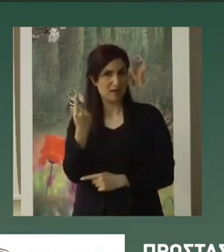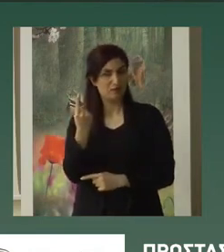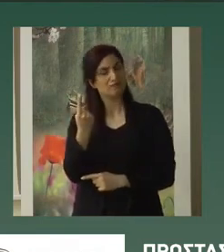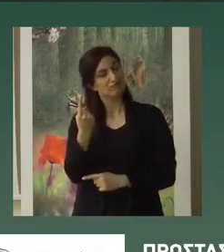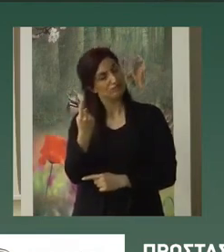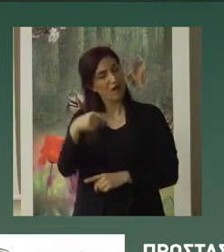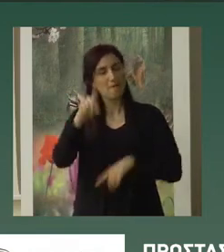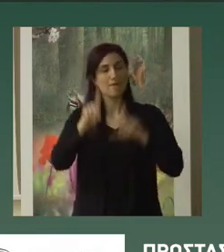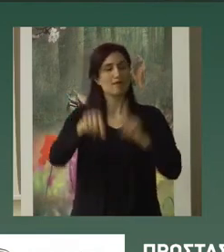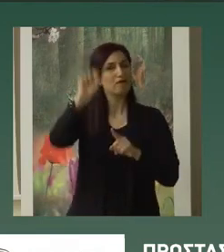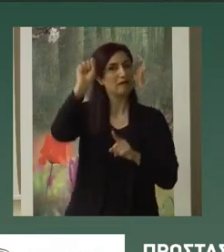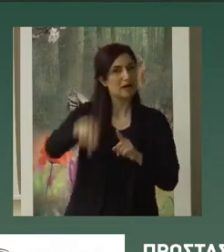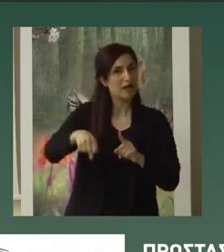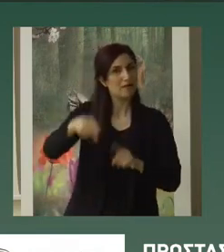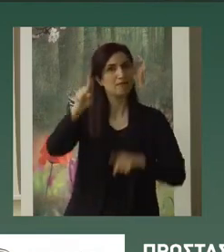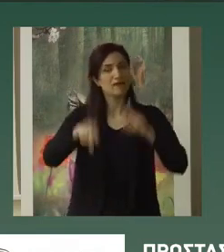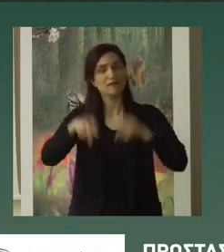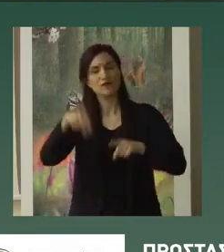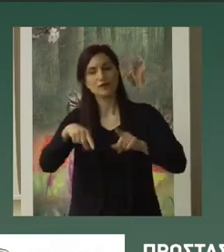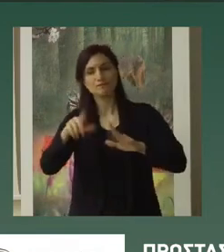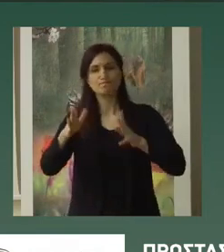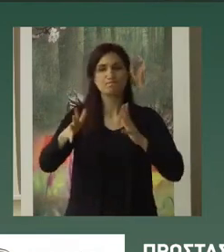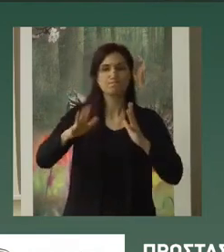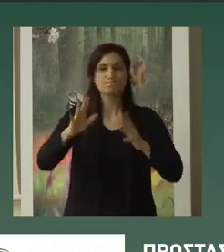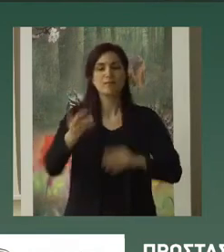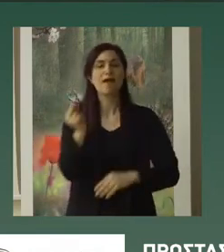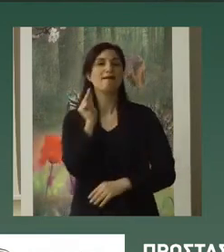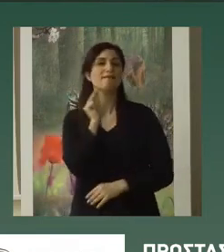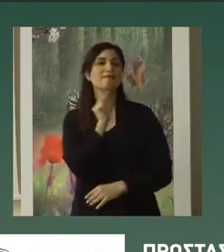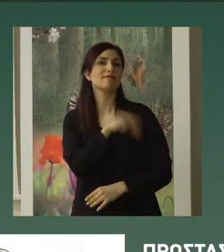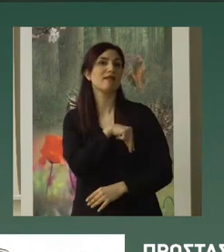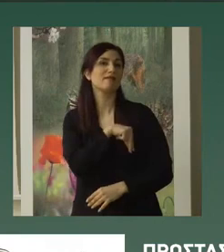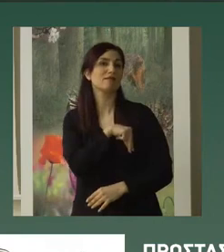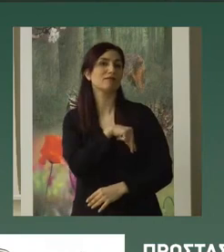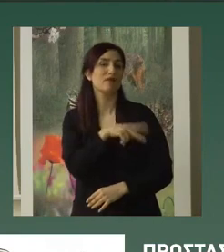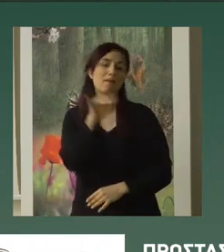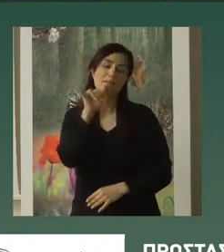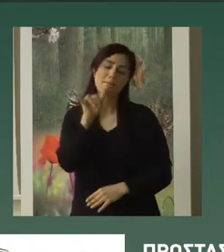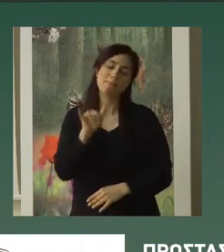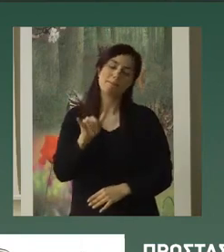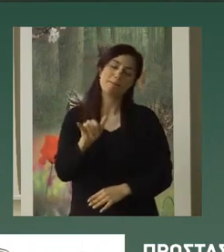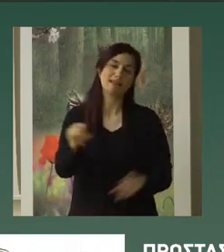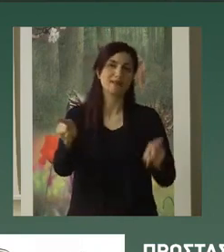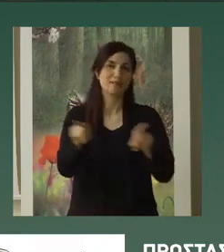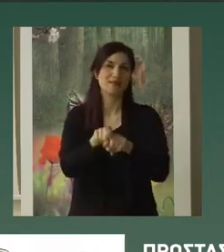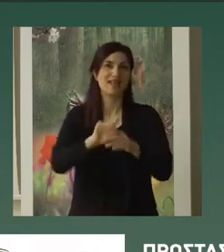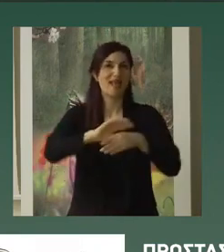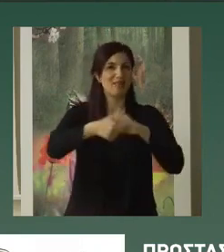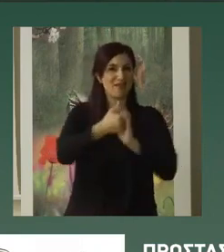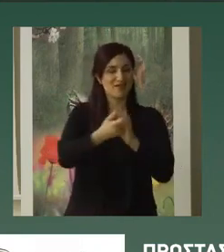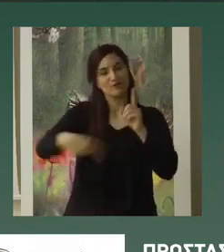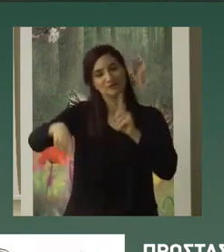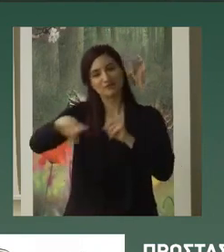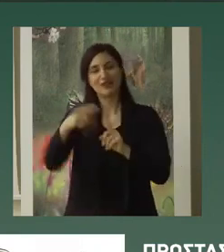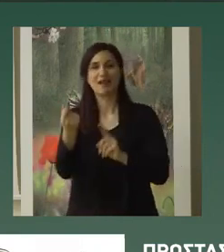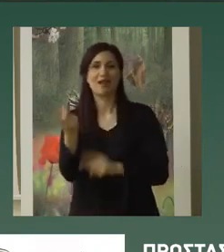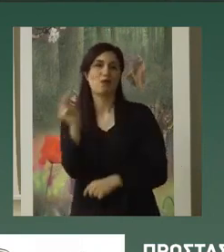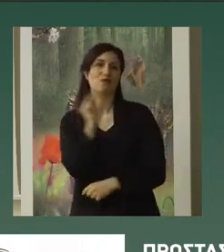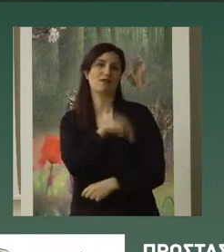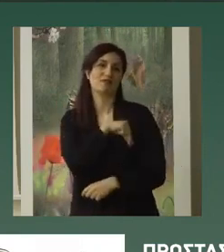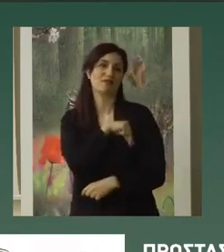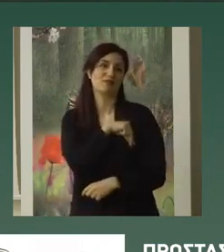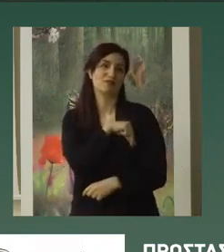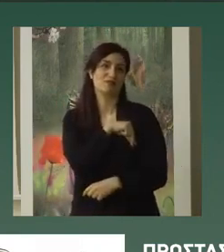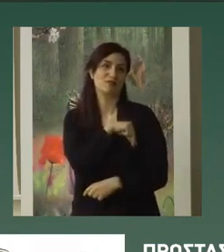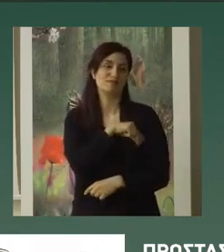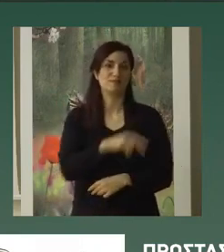κέρδη για τον ιδιωτικό τομέα. Είναι ένα δίπτυχο το οποίο δεν θα το αποφύγεις, θα είναι πάντα συζευγμένο. Άρα λοιπόν, ποιες είναι αυτές που είναι